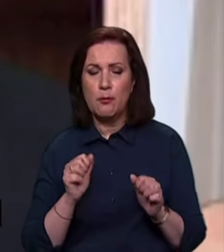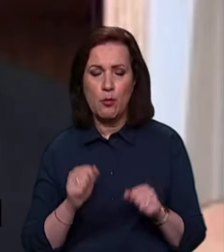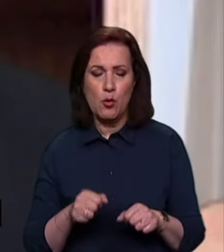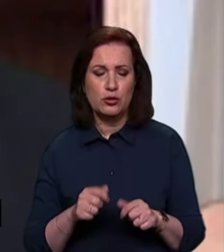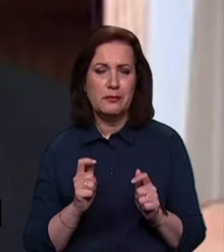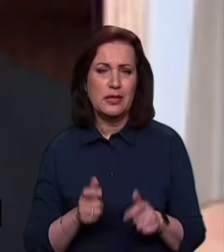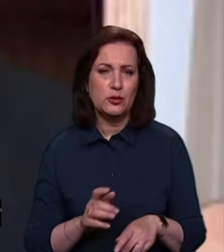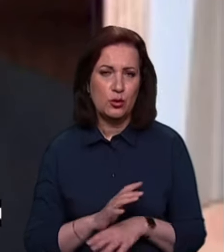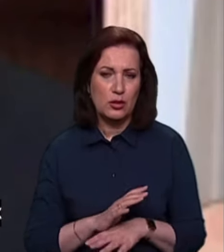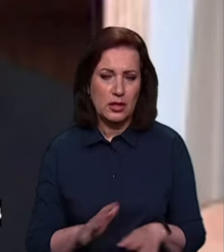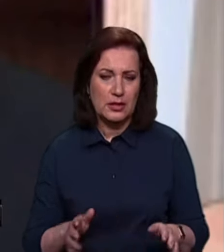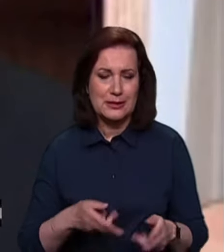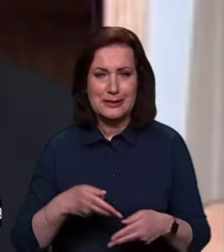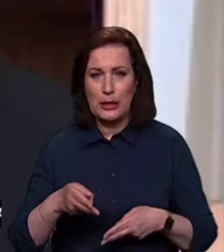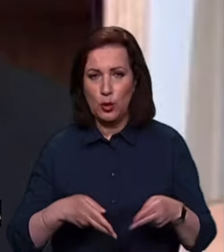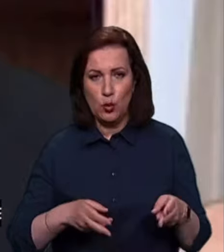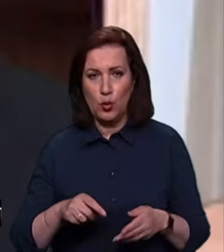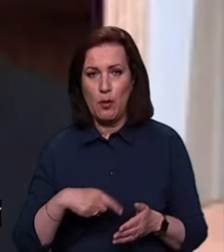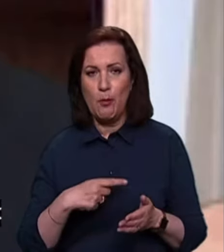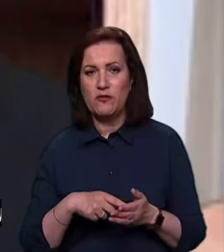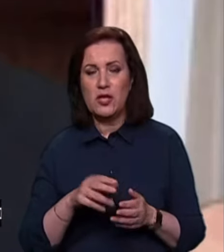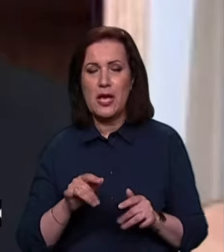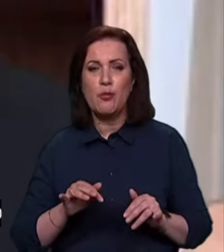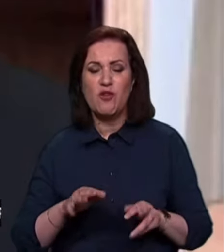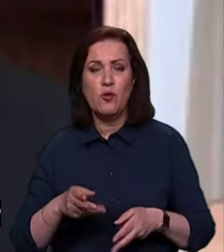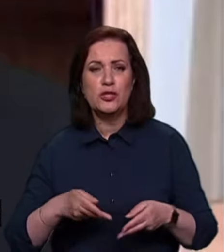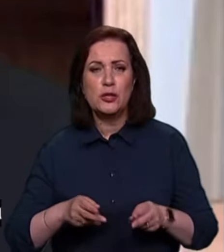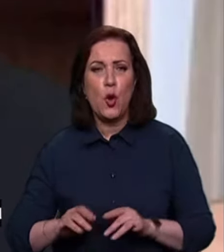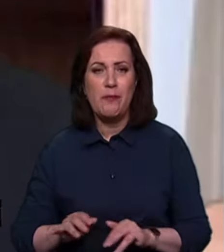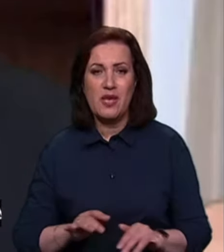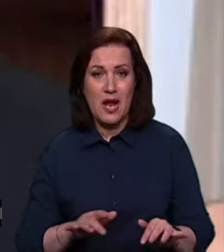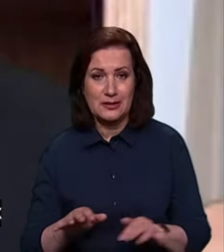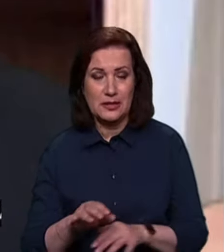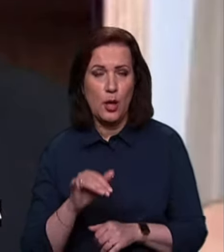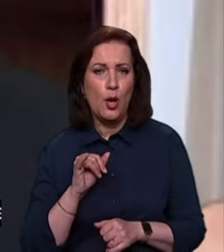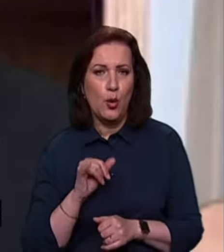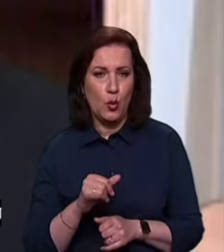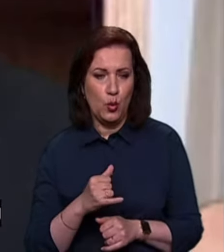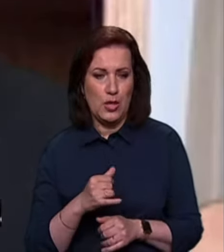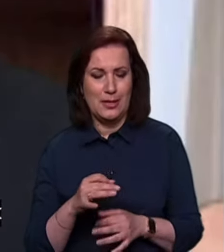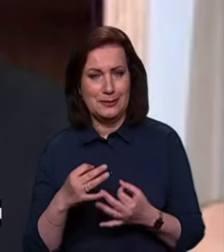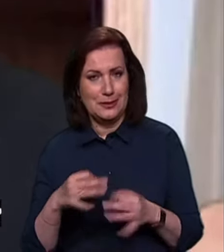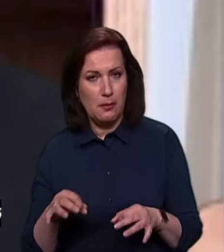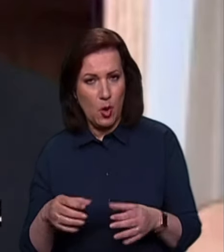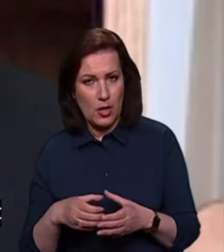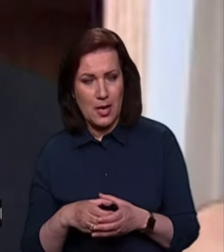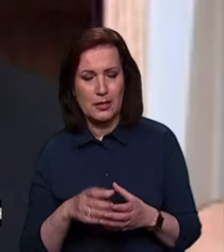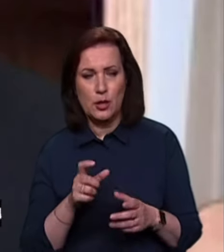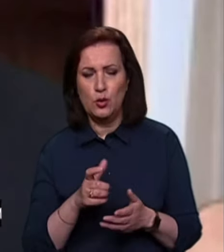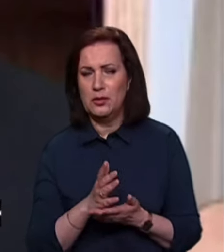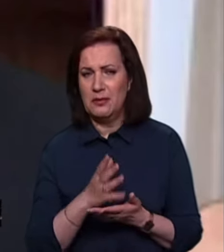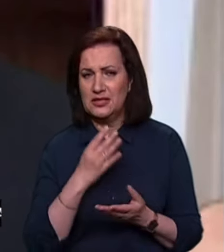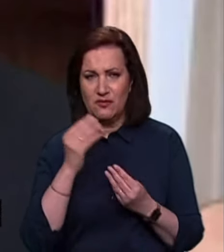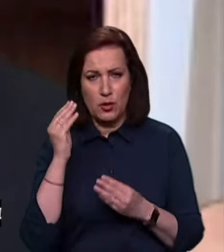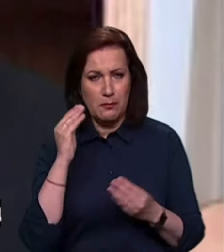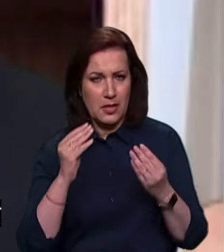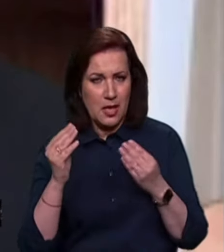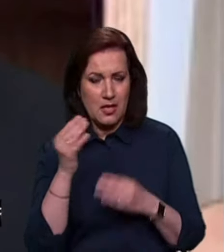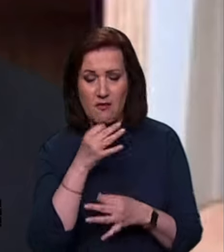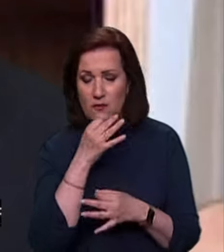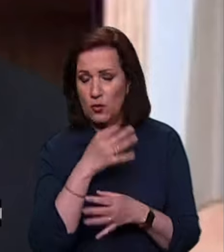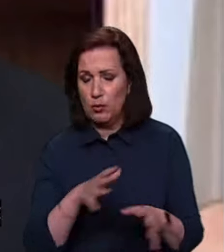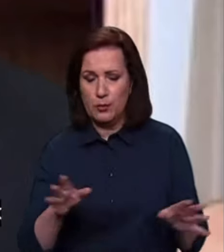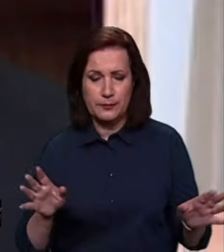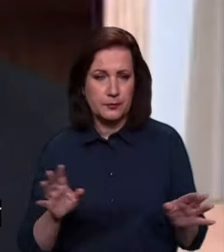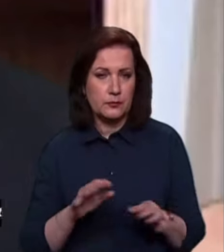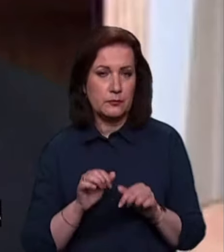не соглашаться с хирургом по поводу того, как проводится операция. У нас демократия, люди имеют свои мнения, любой, вот